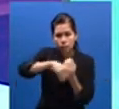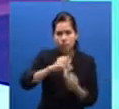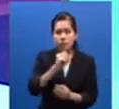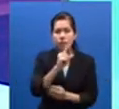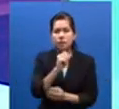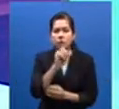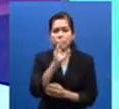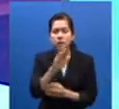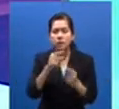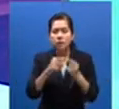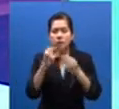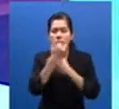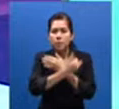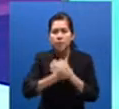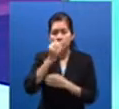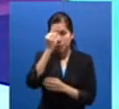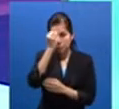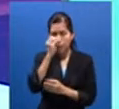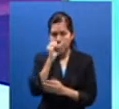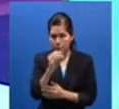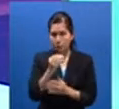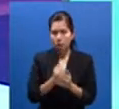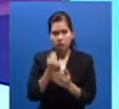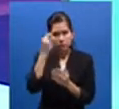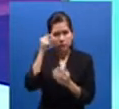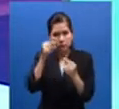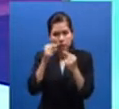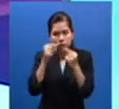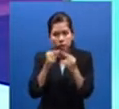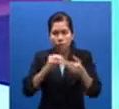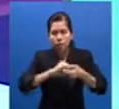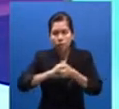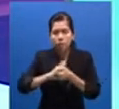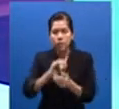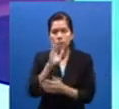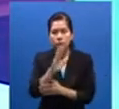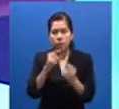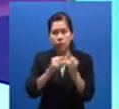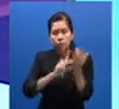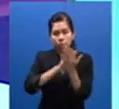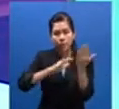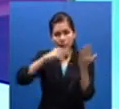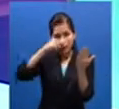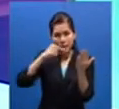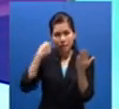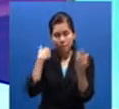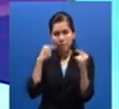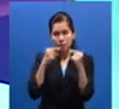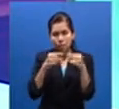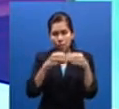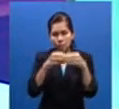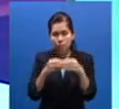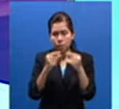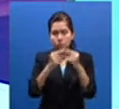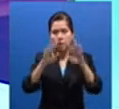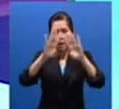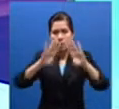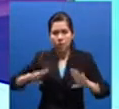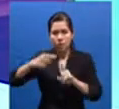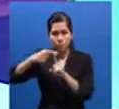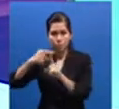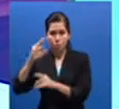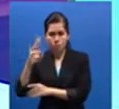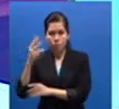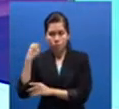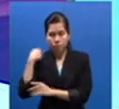ว่ายังให้ความสำคัญกับประเทศไทยและพร้อมที่จะสนับสนุนให้เร่งเจรจาตามกรอบอาเซียน +6และขอให้ฟื้นการเจรจาความตก